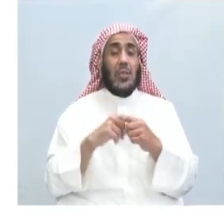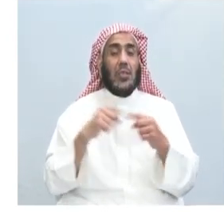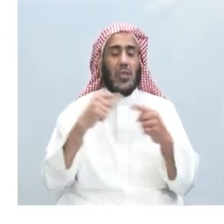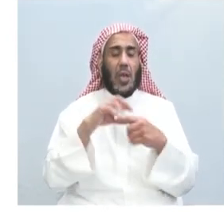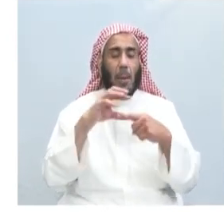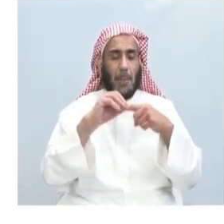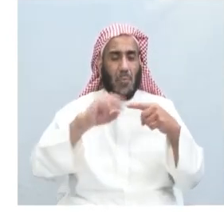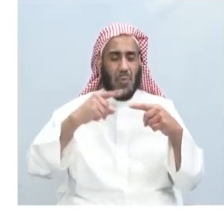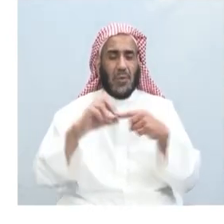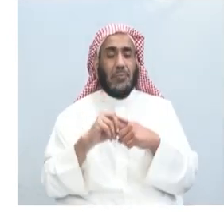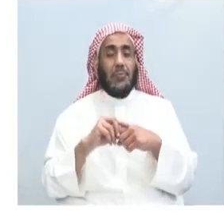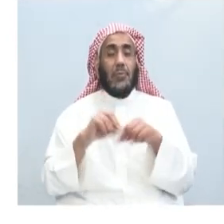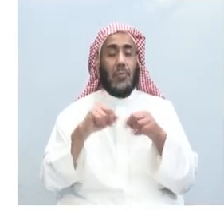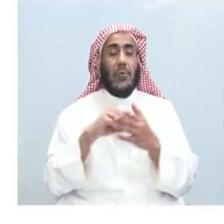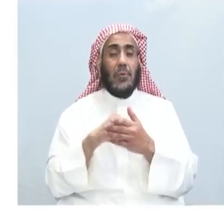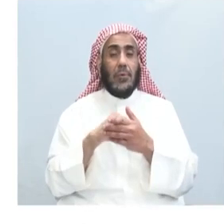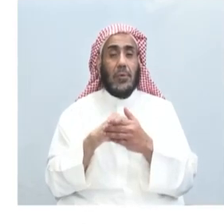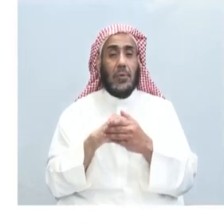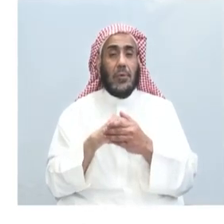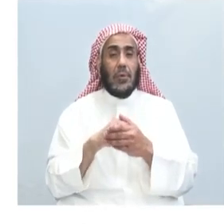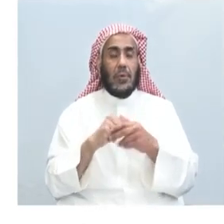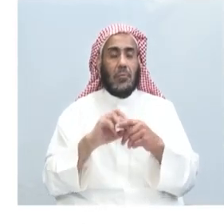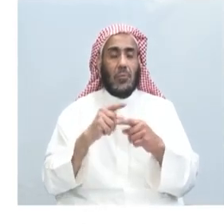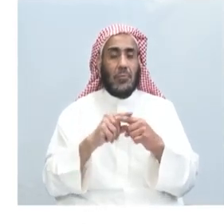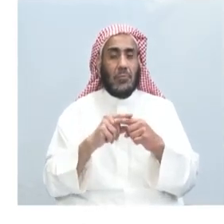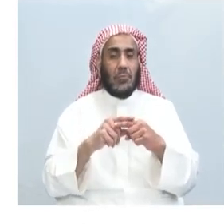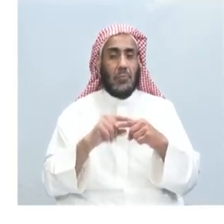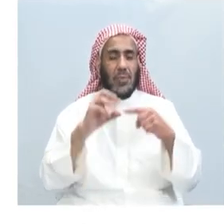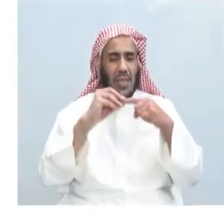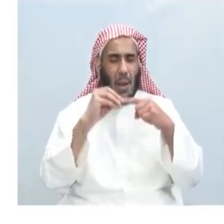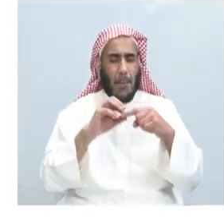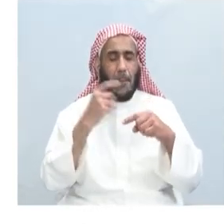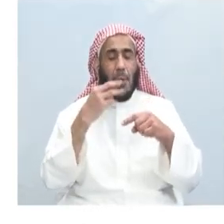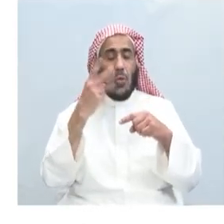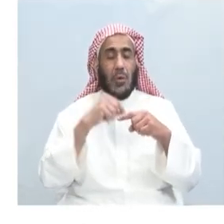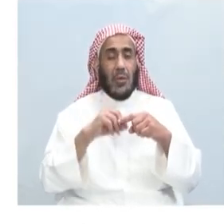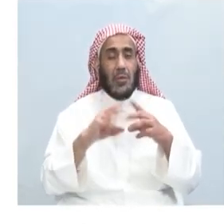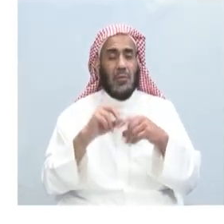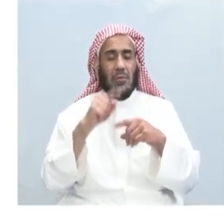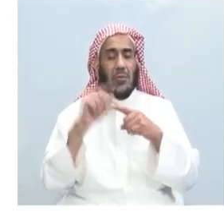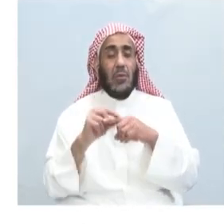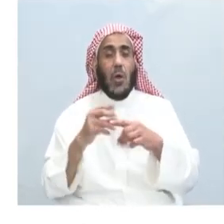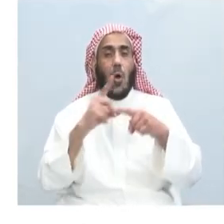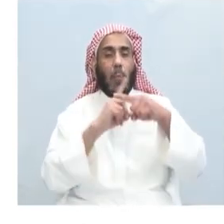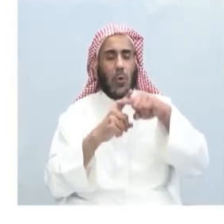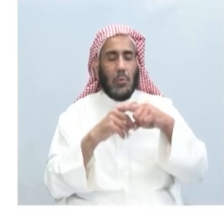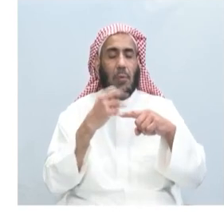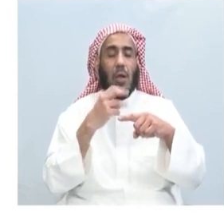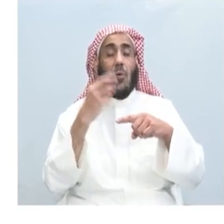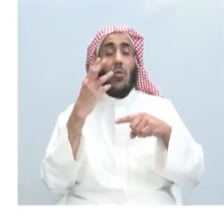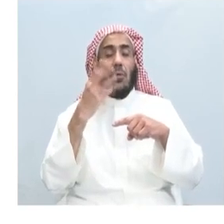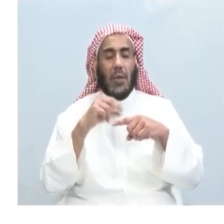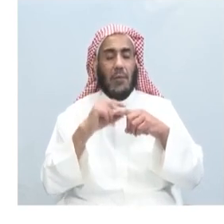الموجوده للدلتا اتش الخاص فيه وهو هو بدل ما كان سالب 18.6 سيصبح موجب